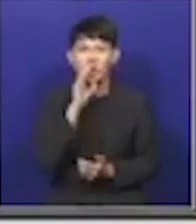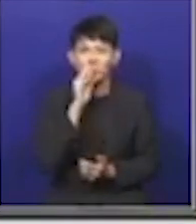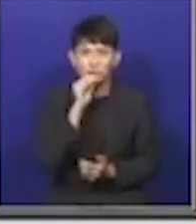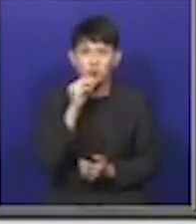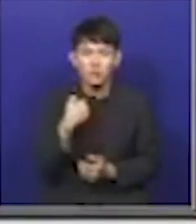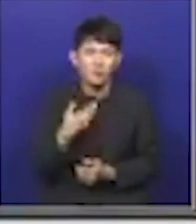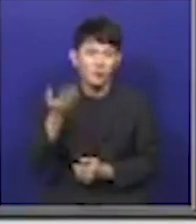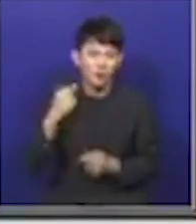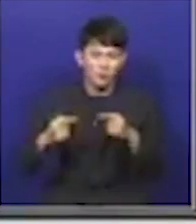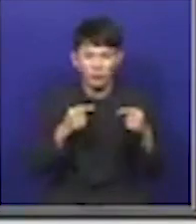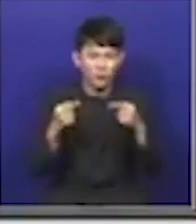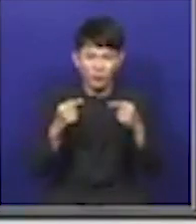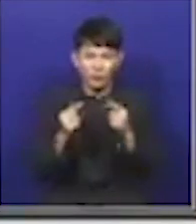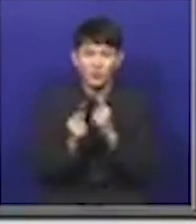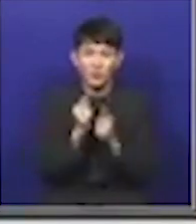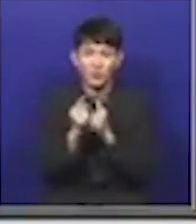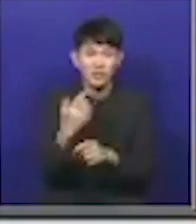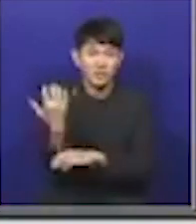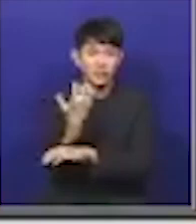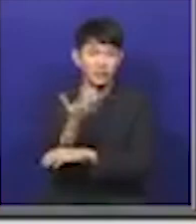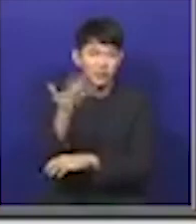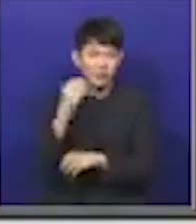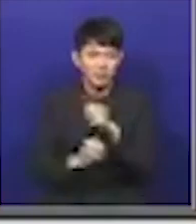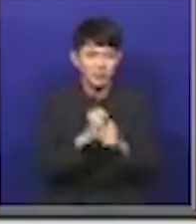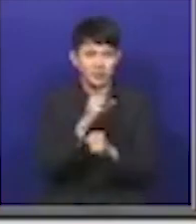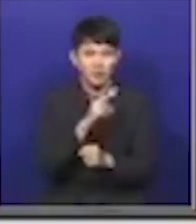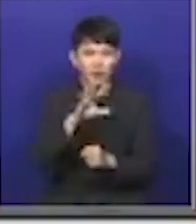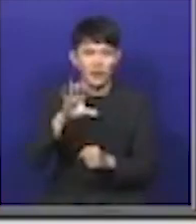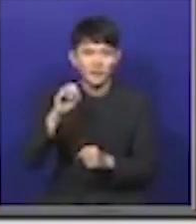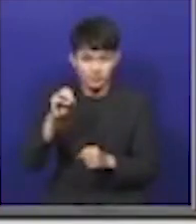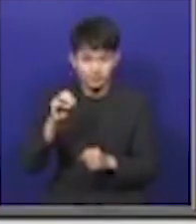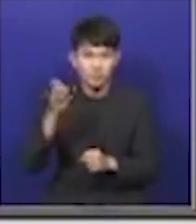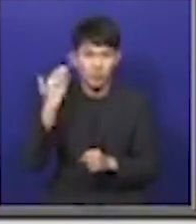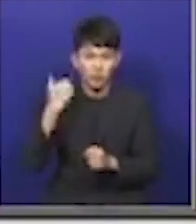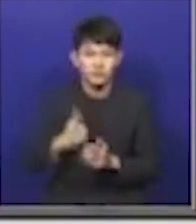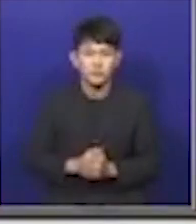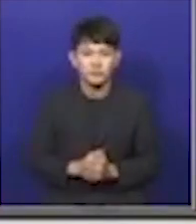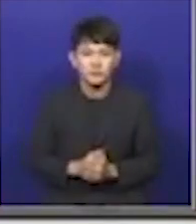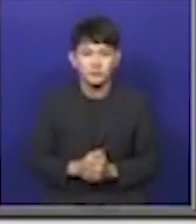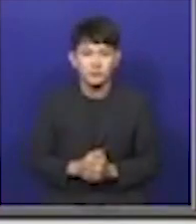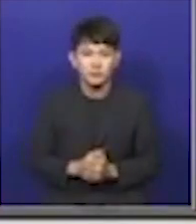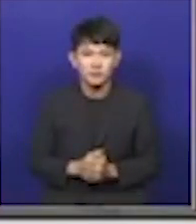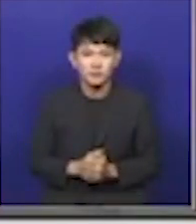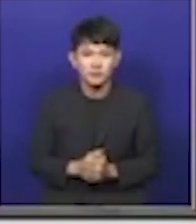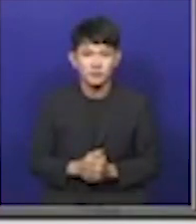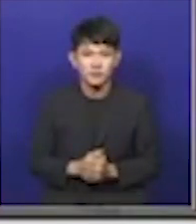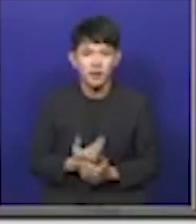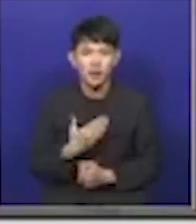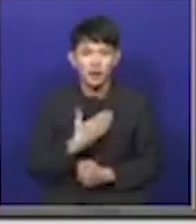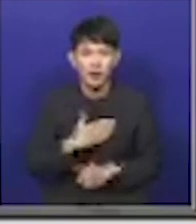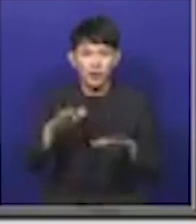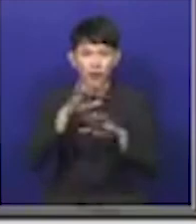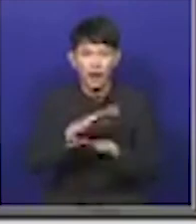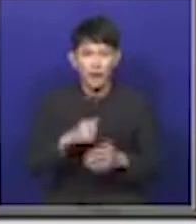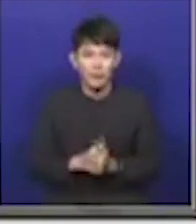ดีเบตออกโทรทัศน์ตั้งแต่ปี2550แล้วเราควรจะเป็นเมืองโรงพ